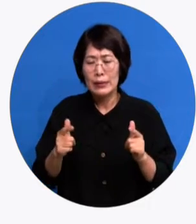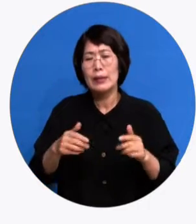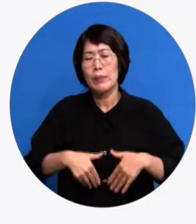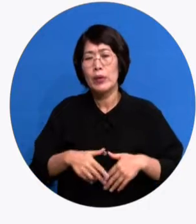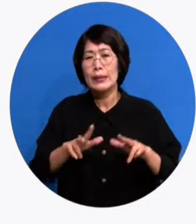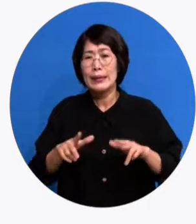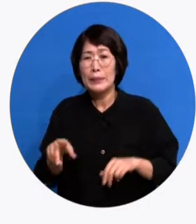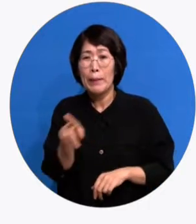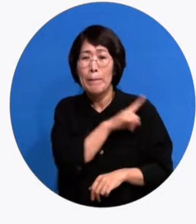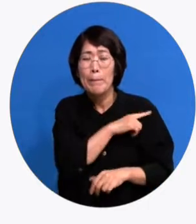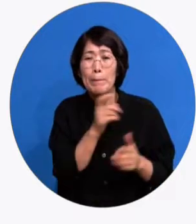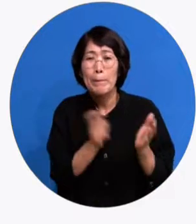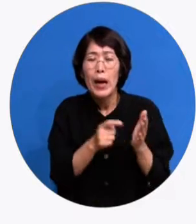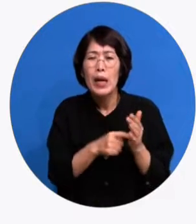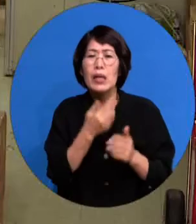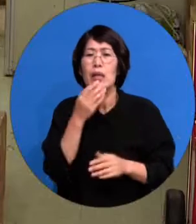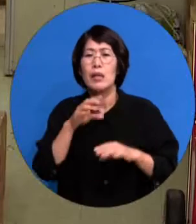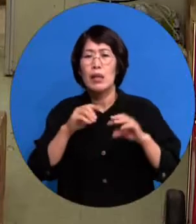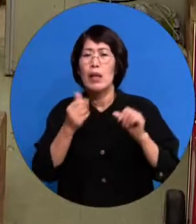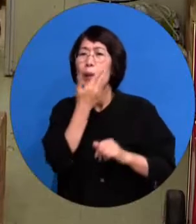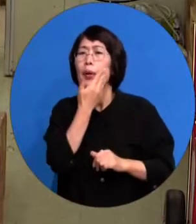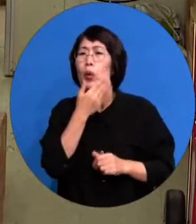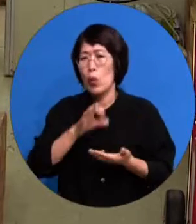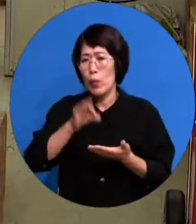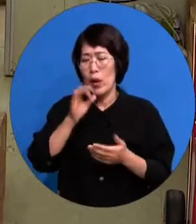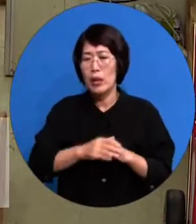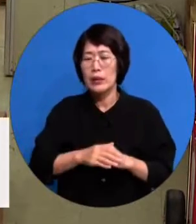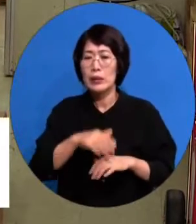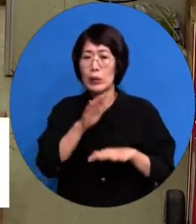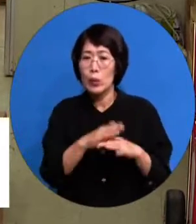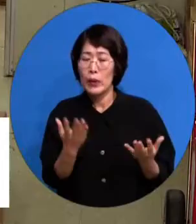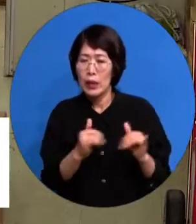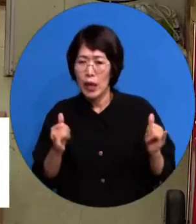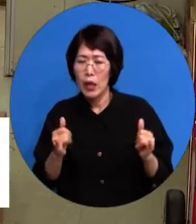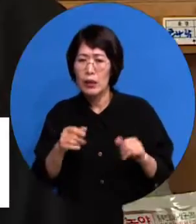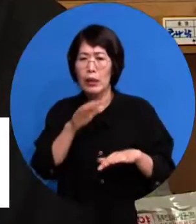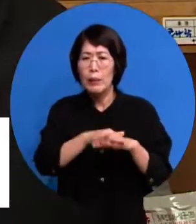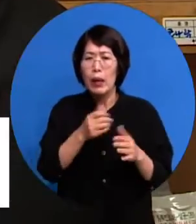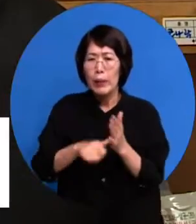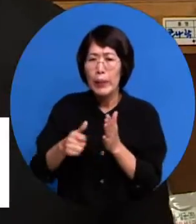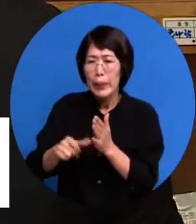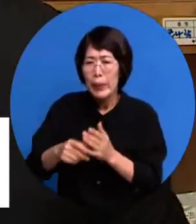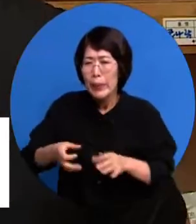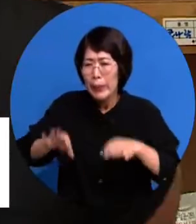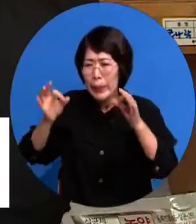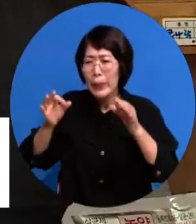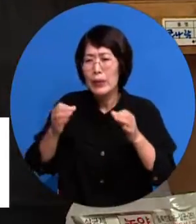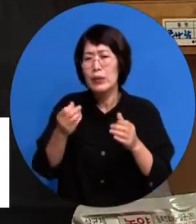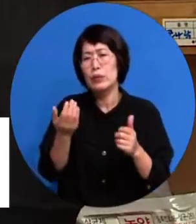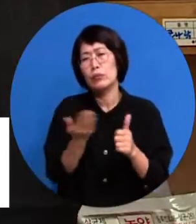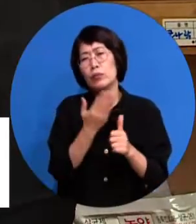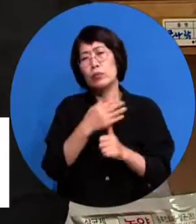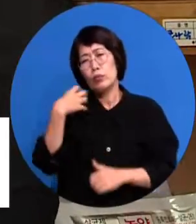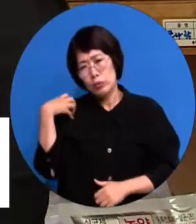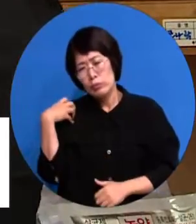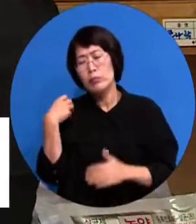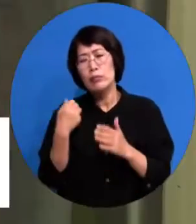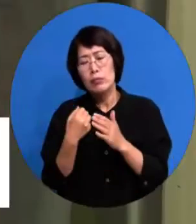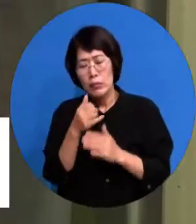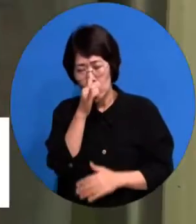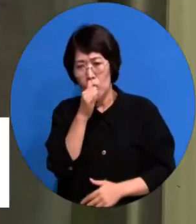가장 폭등하고 있는 게 이제 비료 가격이죠. 농민들은 농자재 가격 상승으로 생산비가 커지고 있는데